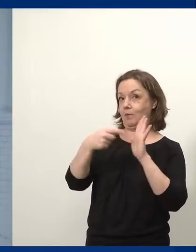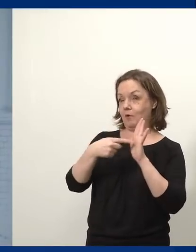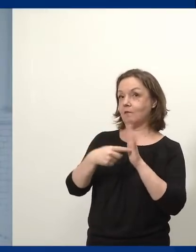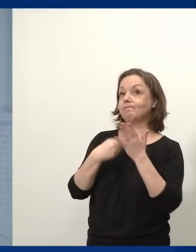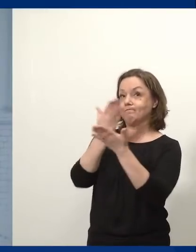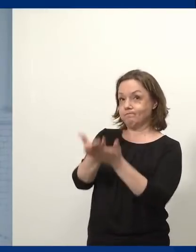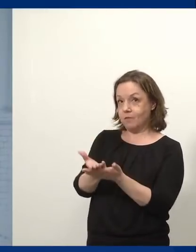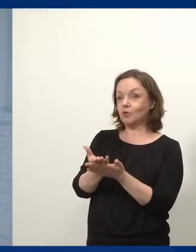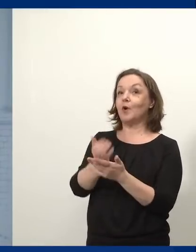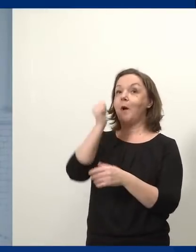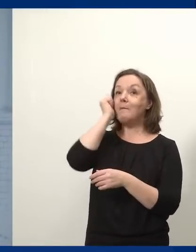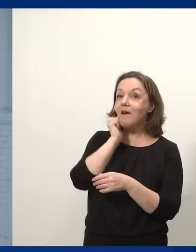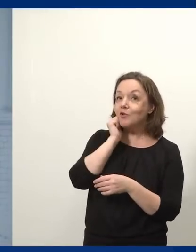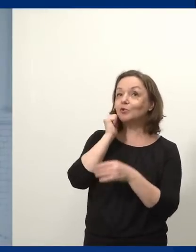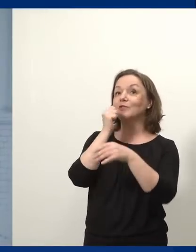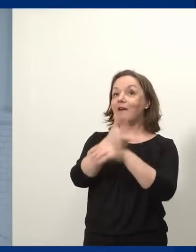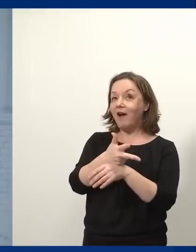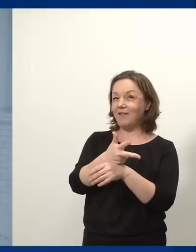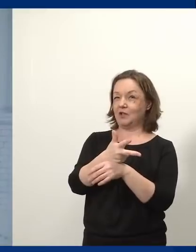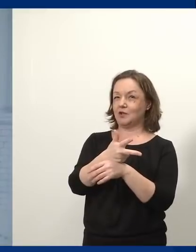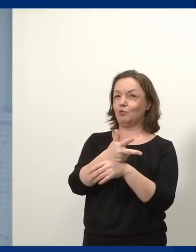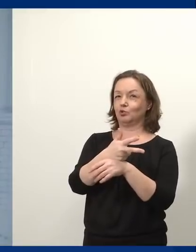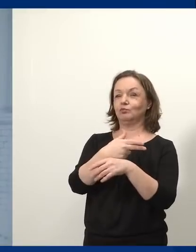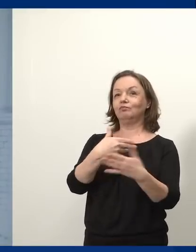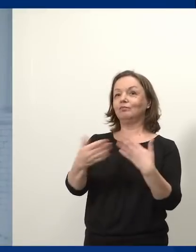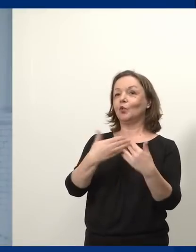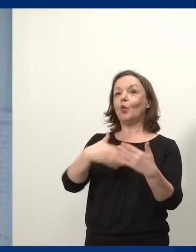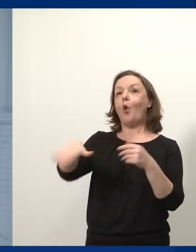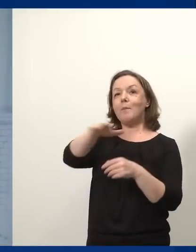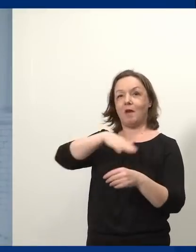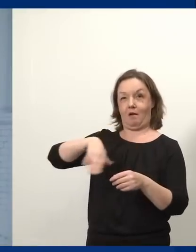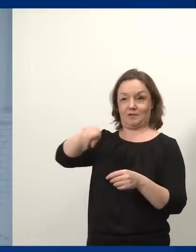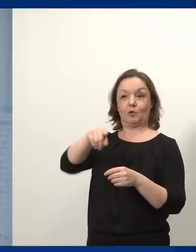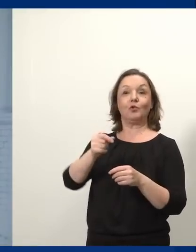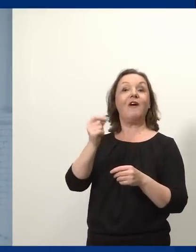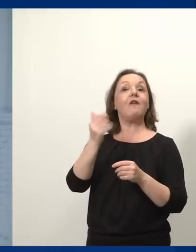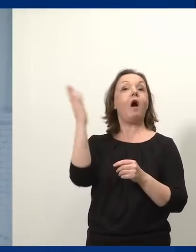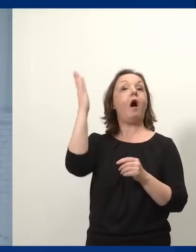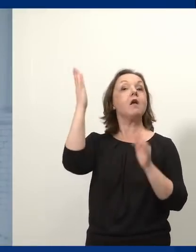laiksi majoitus- ja ravitsemistoiminnasta annetun lain väliaikaisesta muuttamisesta.